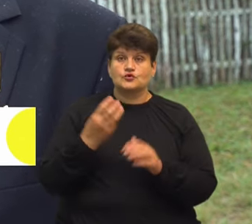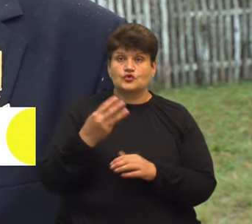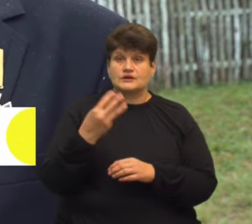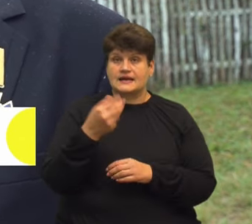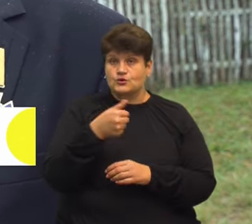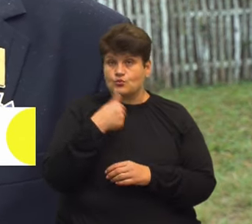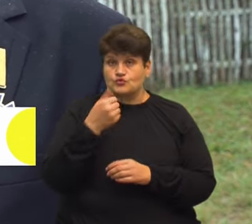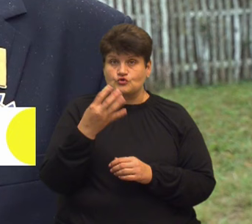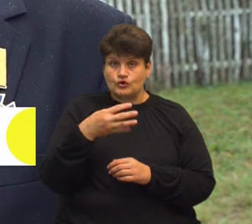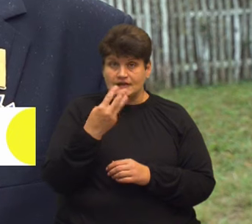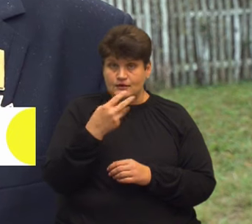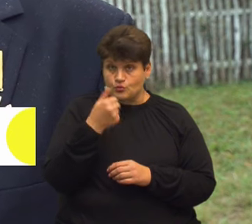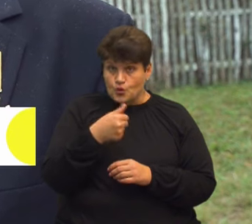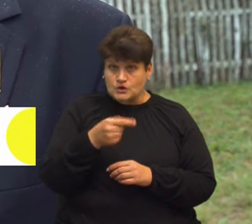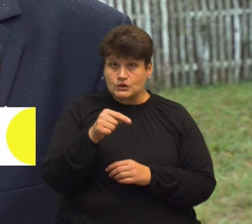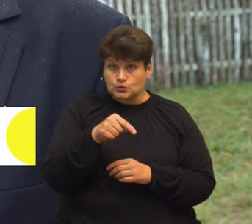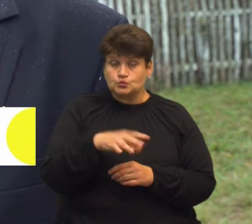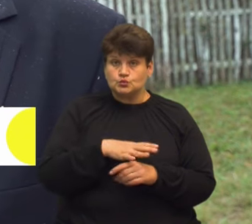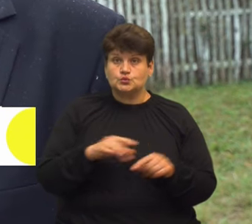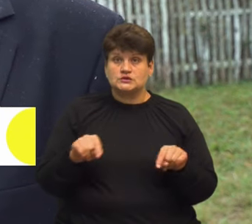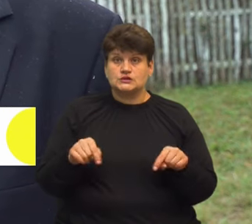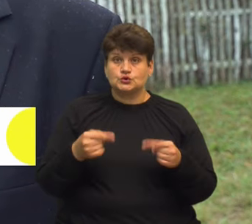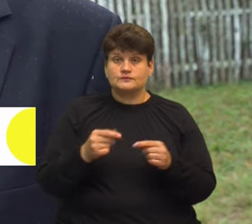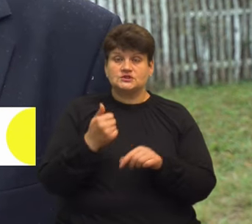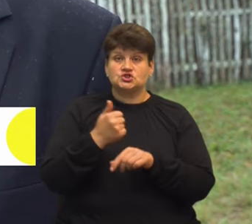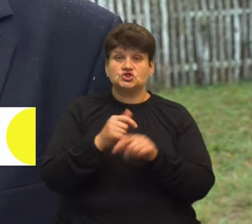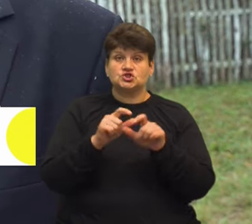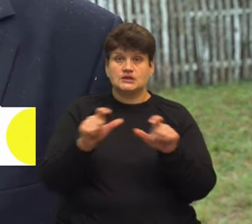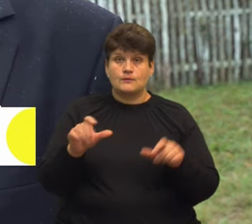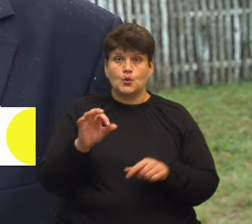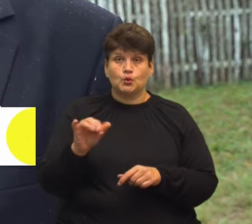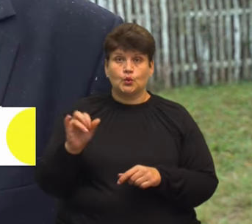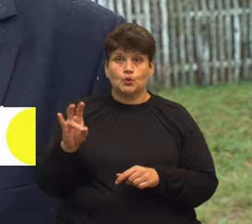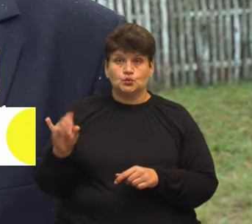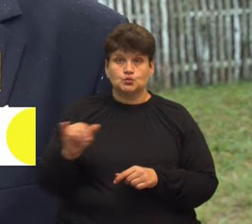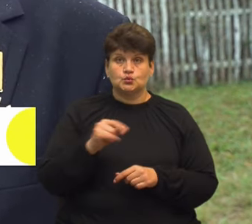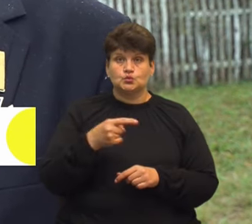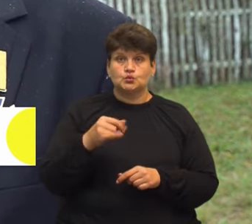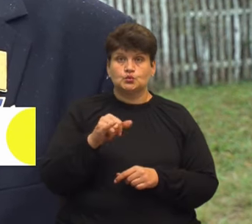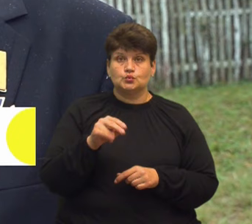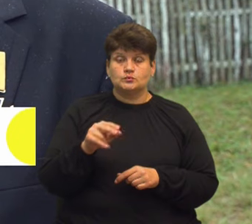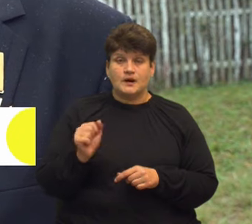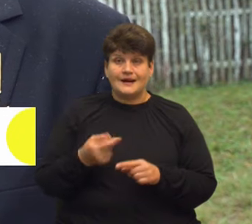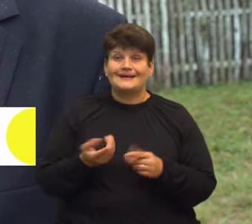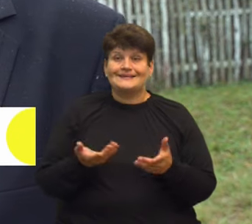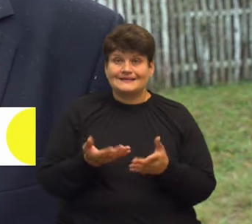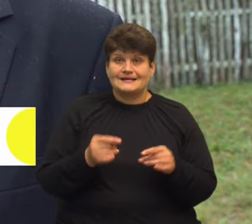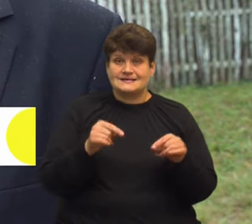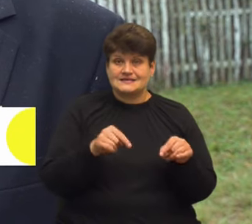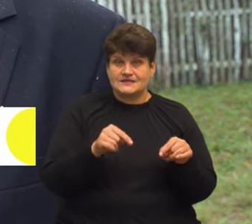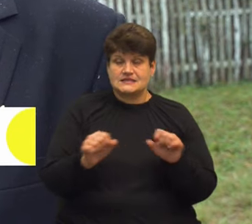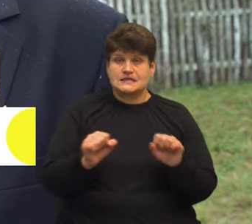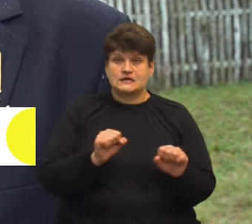році тут був заснований штаб ОУН-УПА, де безпосередньо звідси